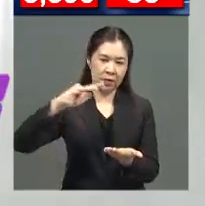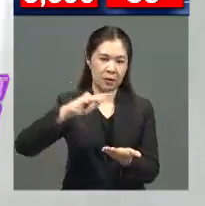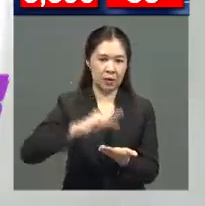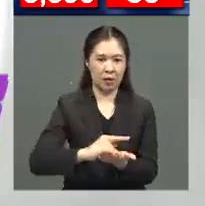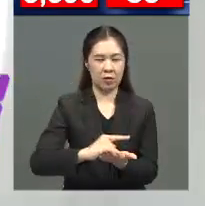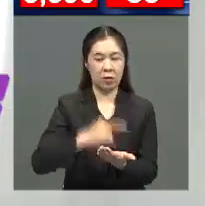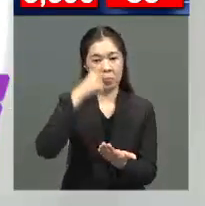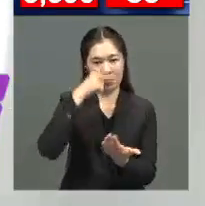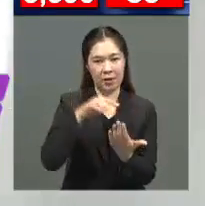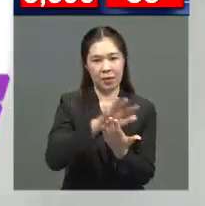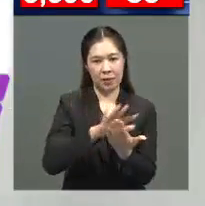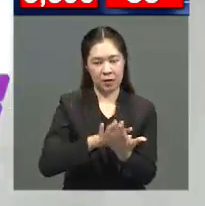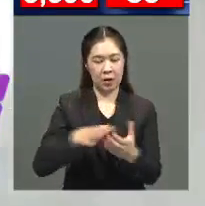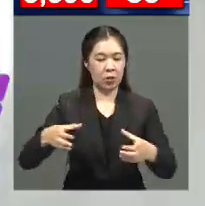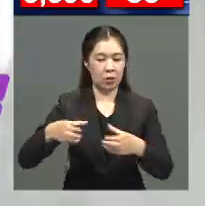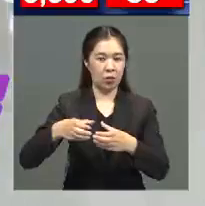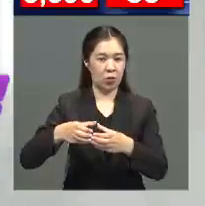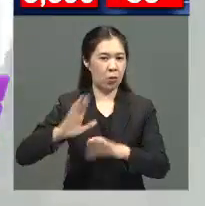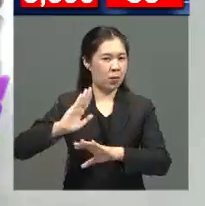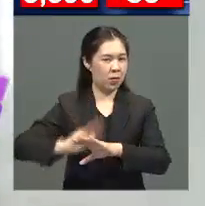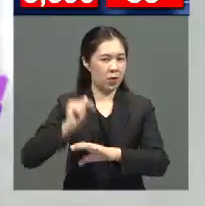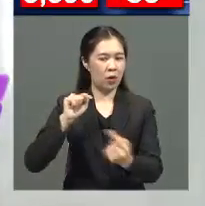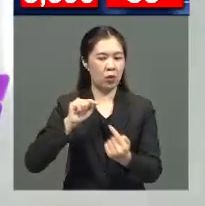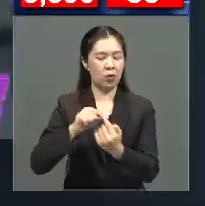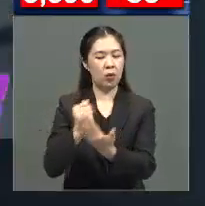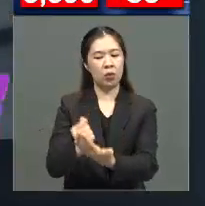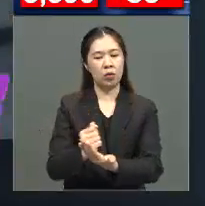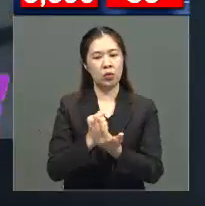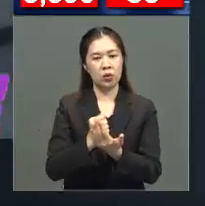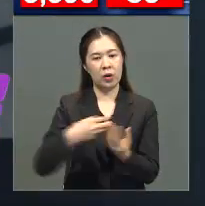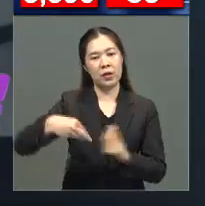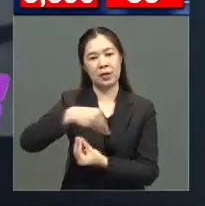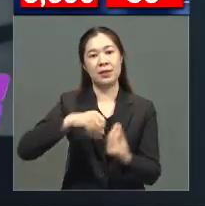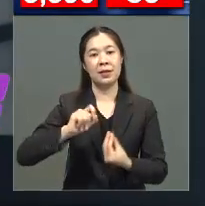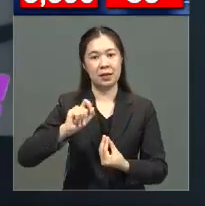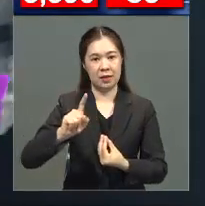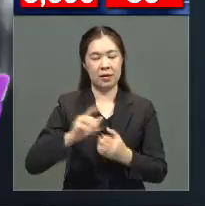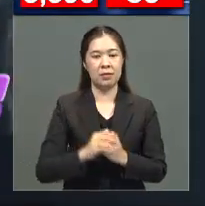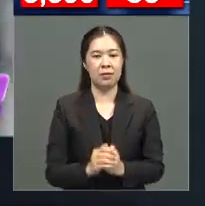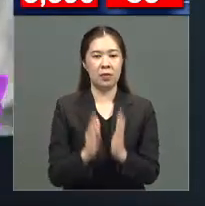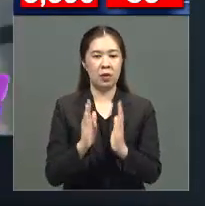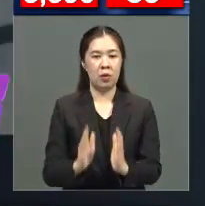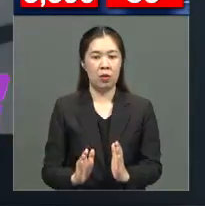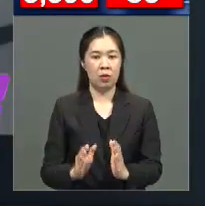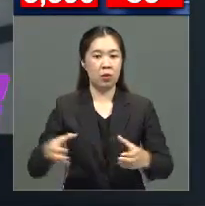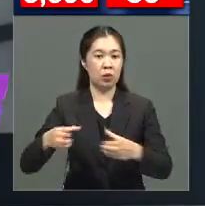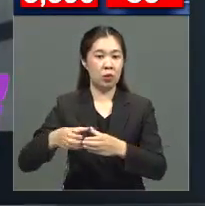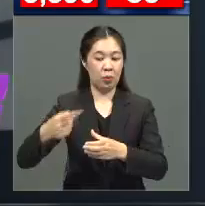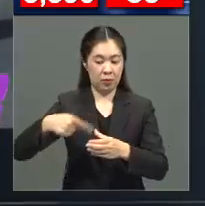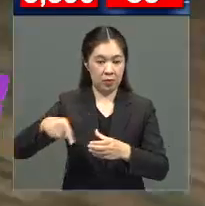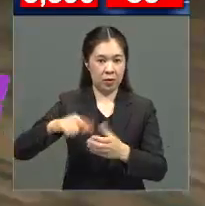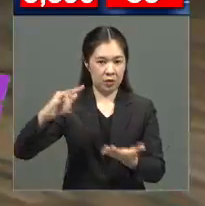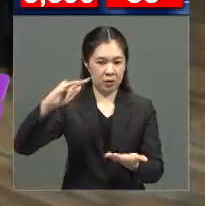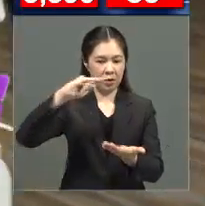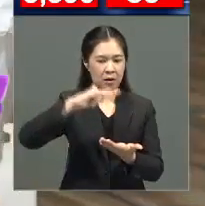เนื่องจากว่าเป็นกลุ่มที่มีศักยภาพสูงในการกระตุ้นเศรษฐกิจของประเทศแต่ว่าเนื่องจากนักธุรกิจกลุ่มดังกล่าวจะเดินทางเข้าม